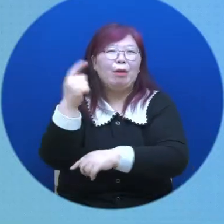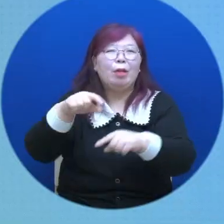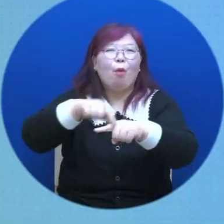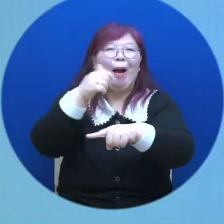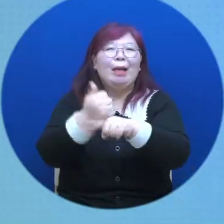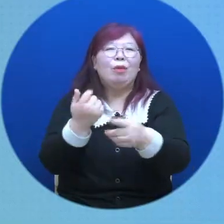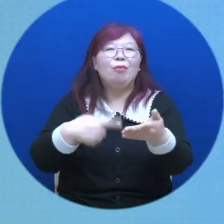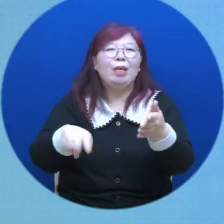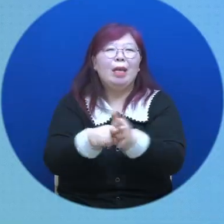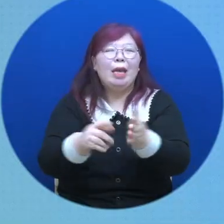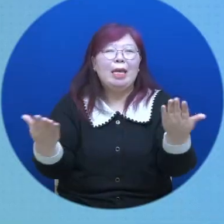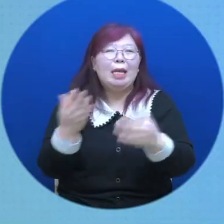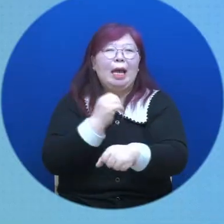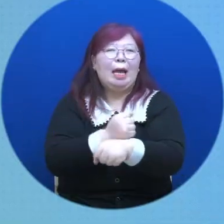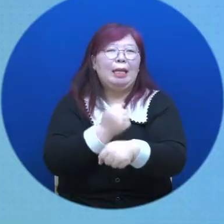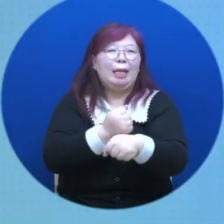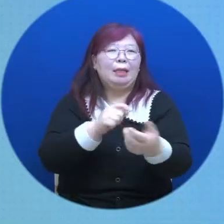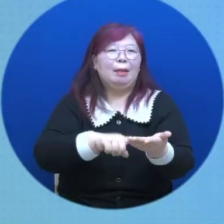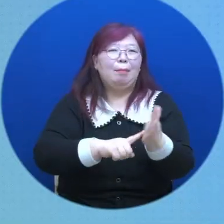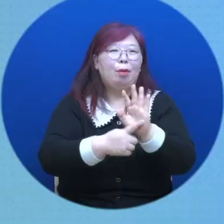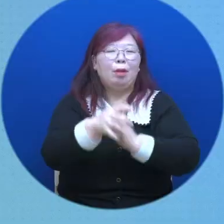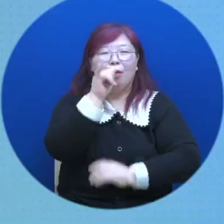일하셨다는 걸 말씀하고 있지 않습니까?